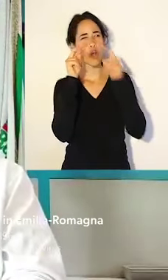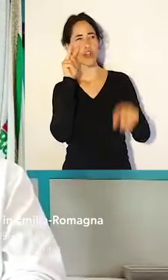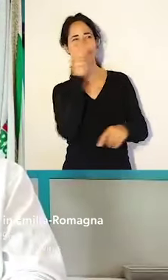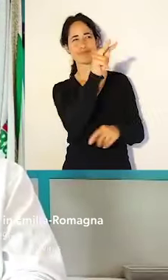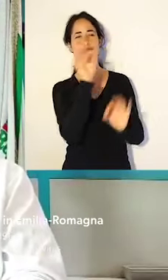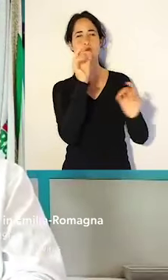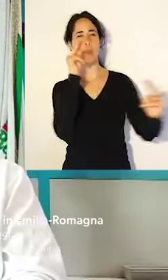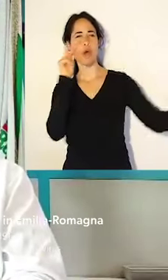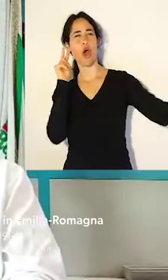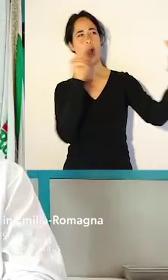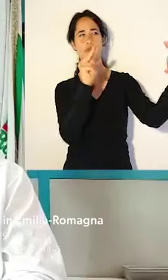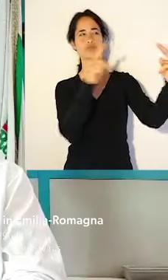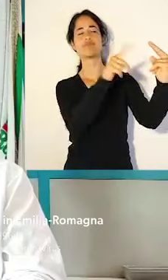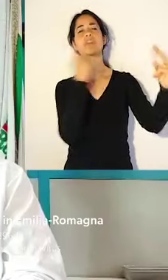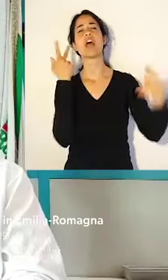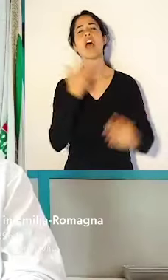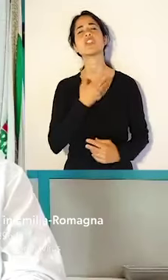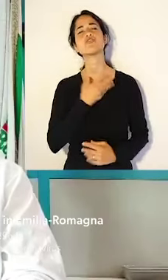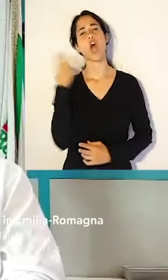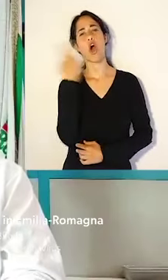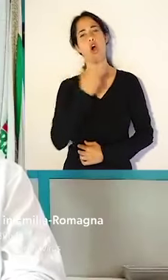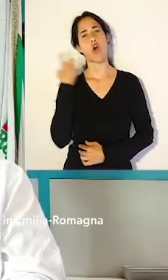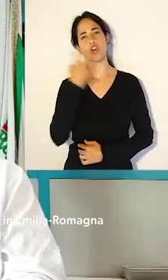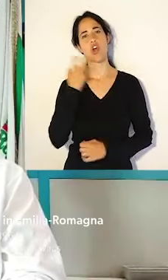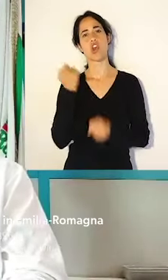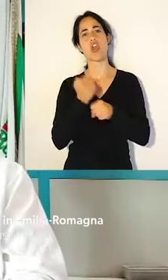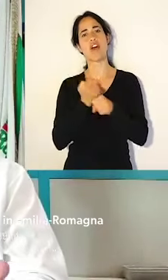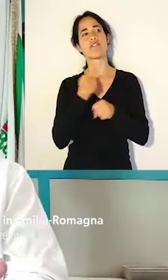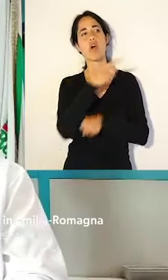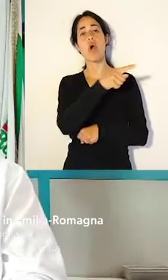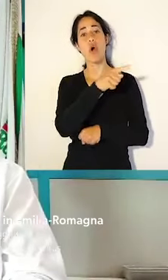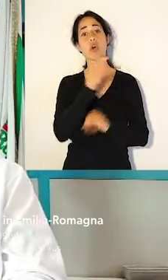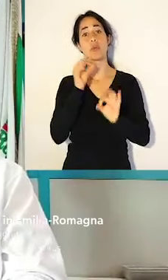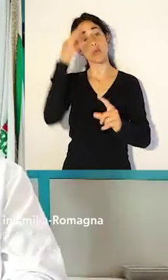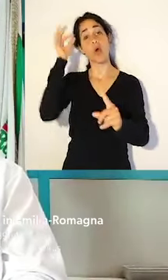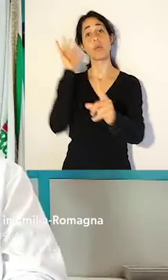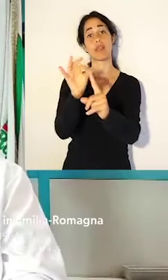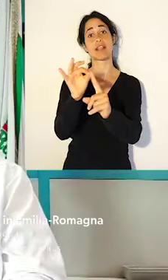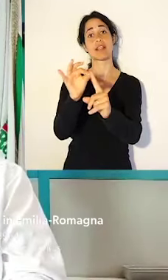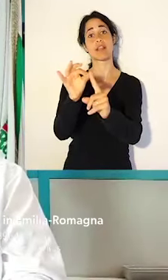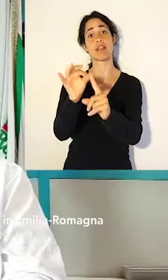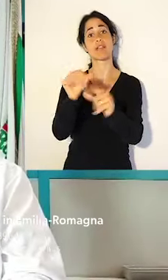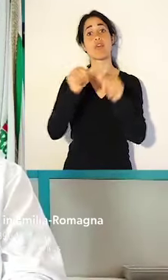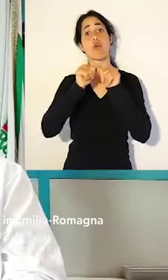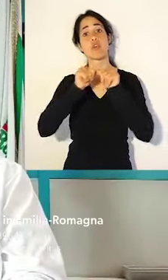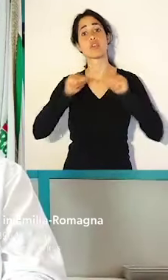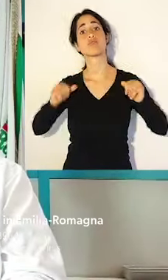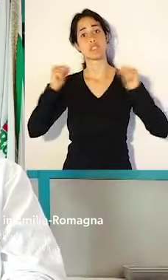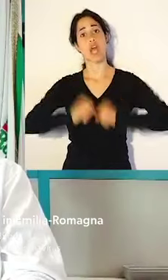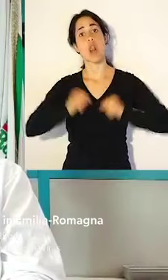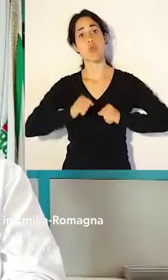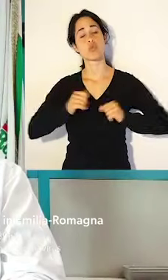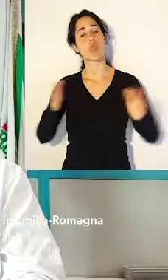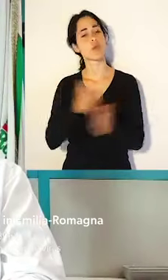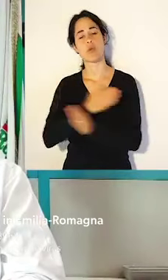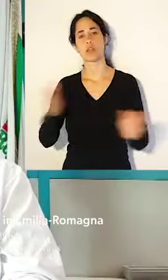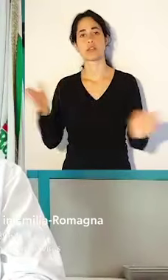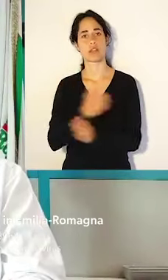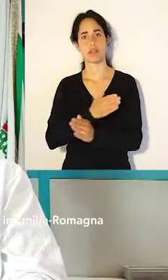dritto il loro sguardo, l'orgoglio di lavorare per il bene comune, per la salute dei cittadini, in un